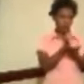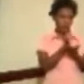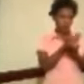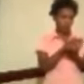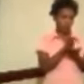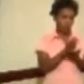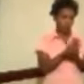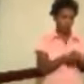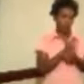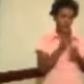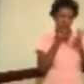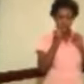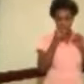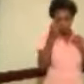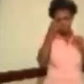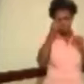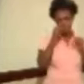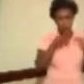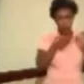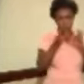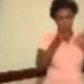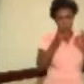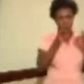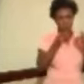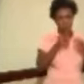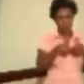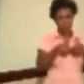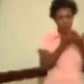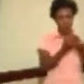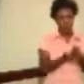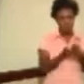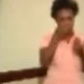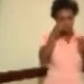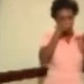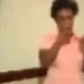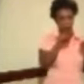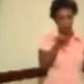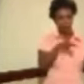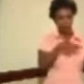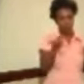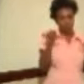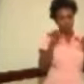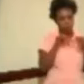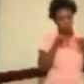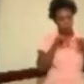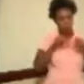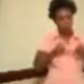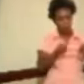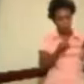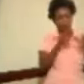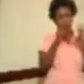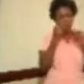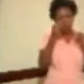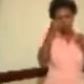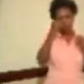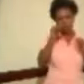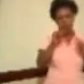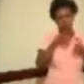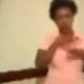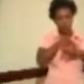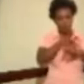Et problème non, c'est que nous adoptons le code Napoléon de succession. Ça veut dire que tout le